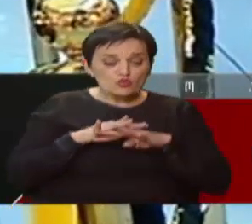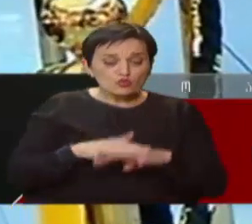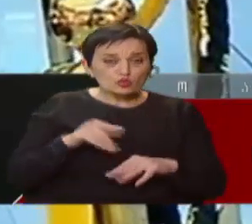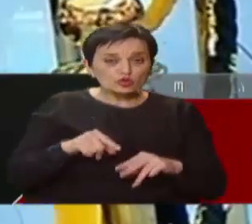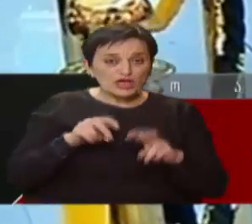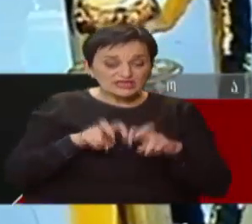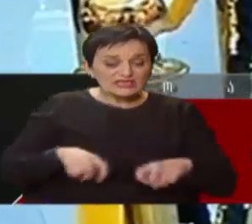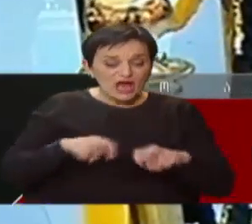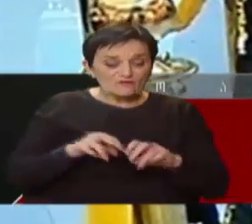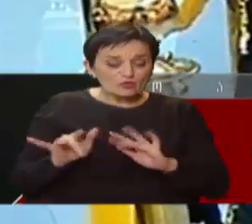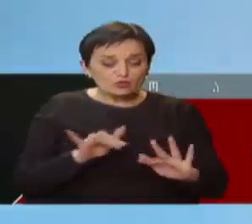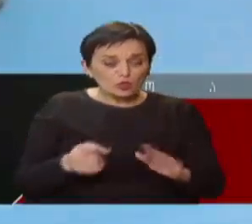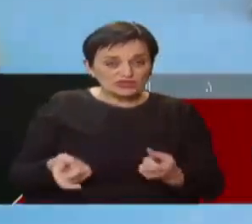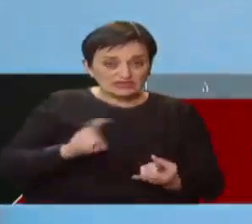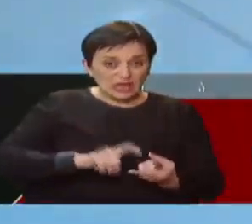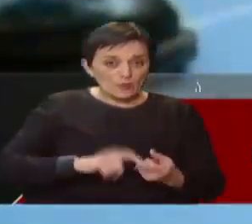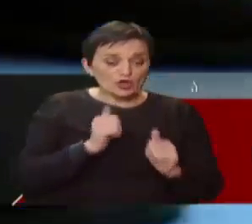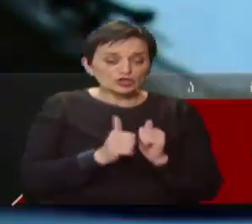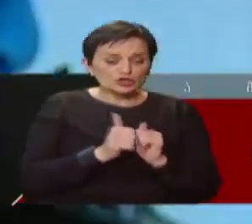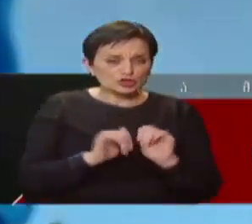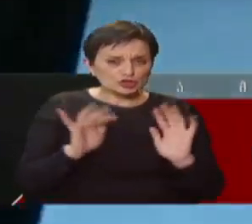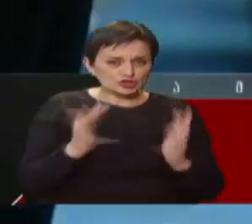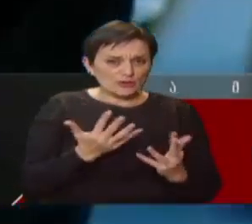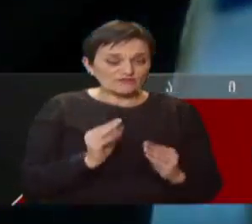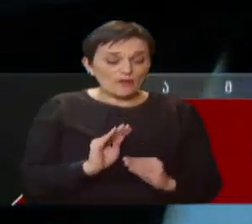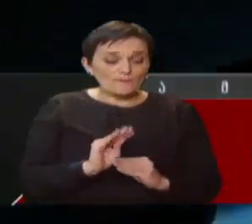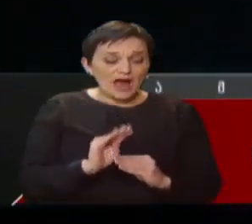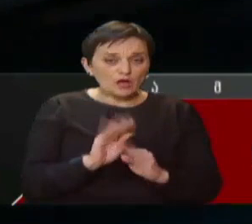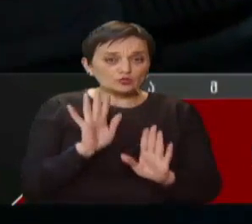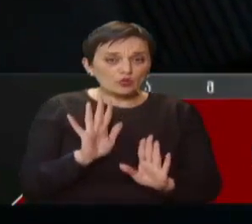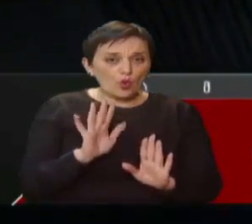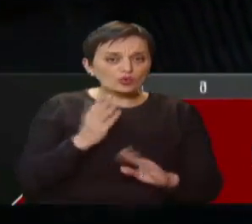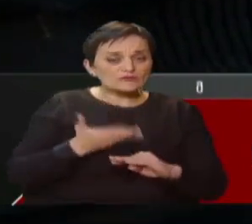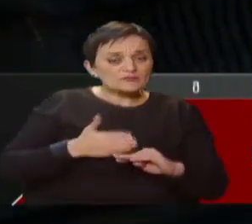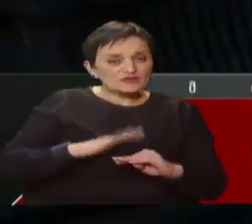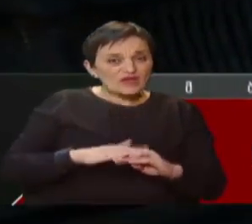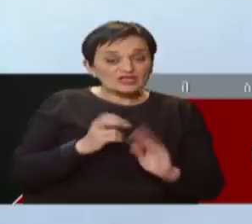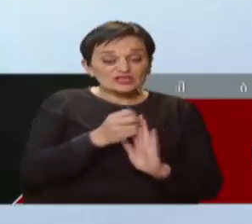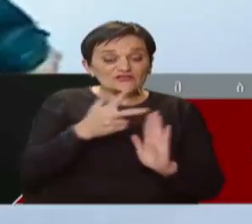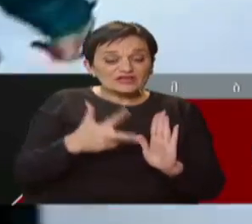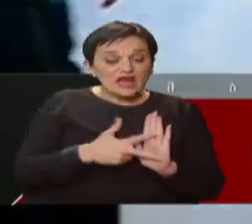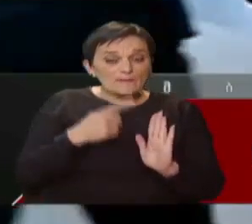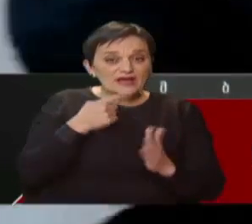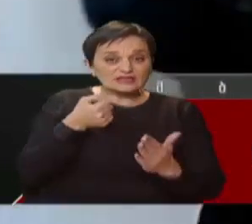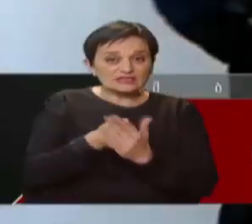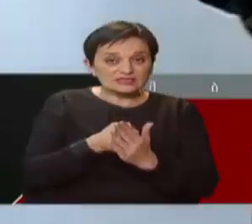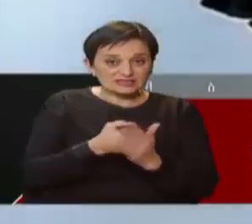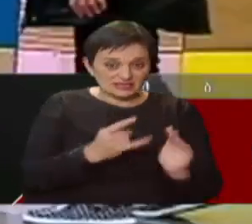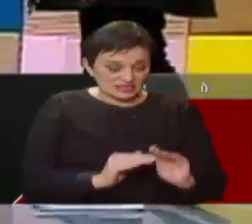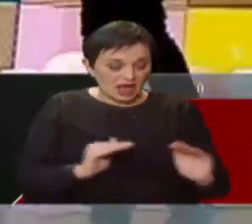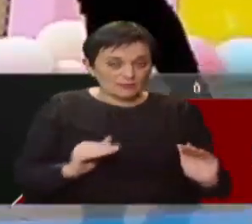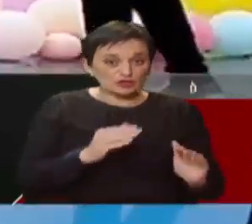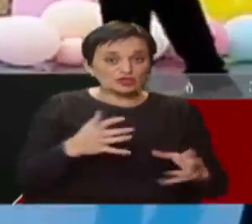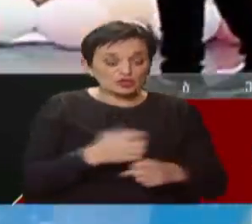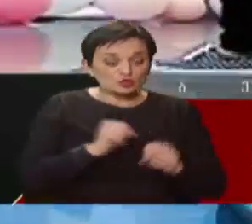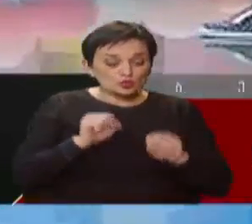ganxilvis protsesebze iqo damokidebuli. Khshir shemtkhovebshi ki mateba mkholod mkvetrad gamokhatulda 18 tslamde shezguduli